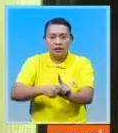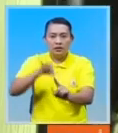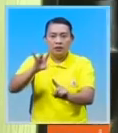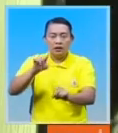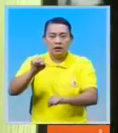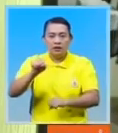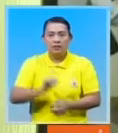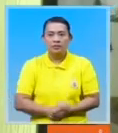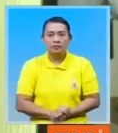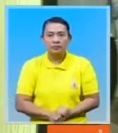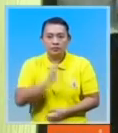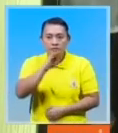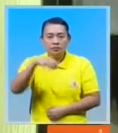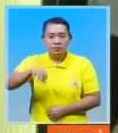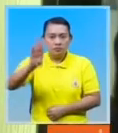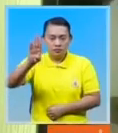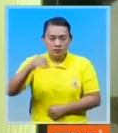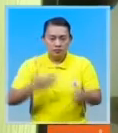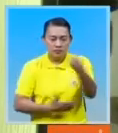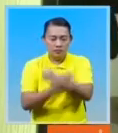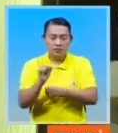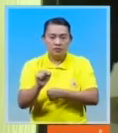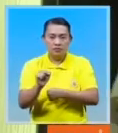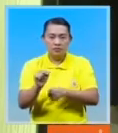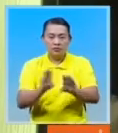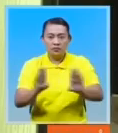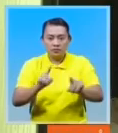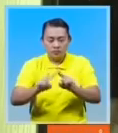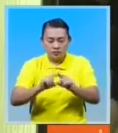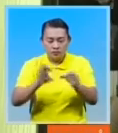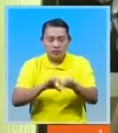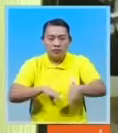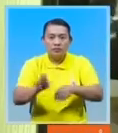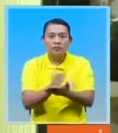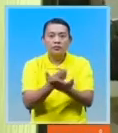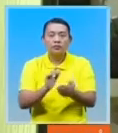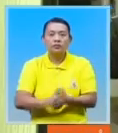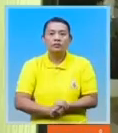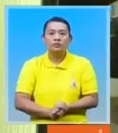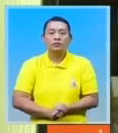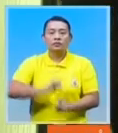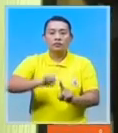จะเปิดโอกาสให้เอกชนเนี่ยเข้ารับการจัดสรรคลื่นในวันที่19มิถุนายนนี้ครับ